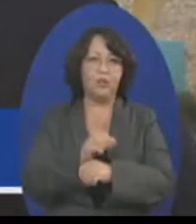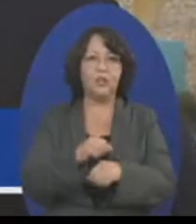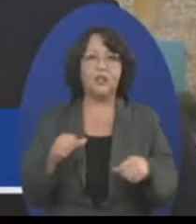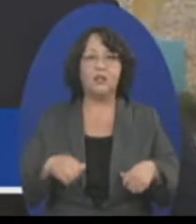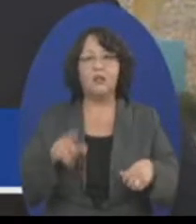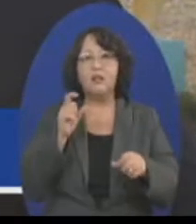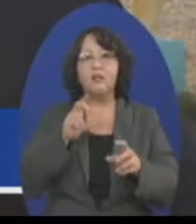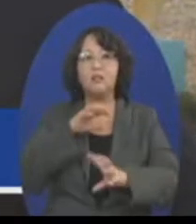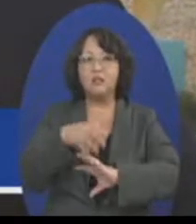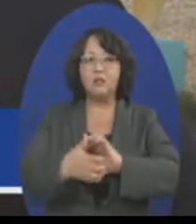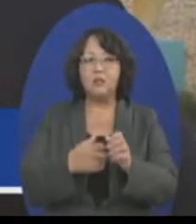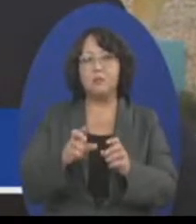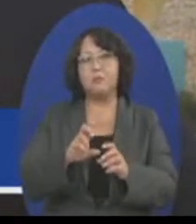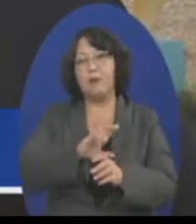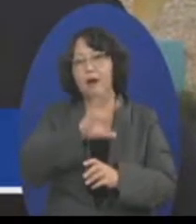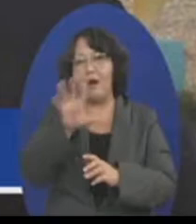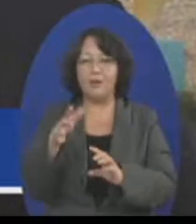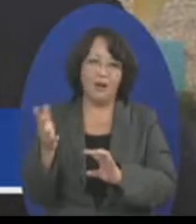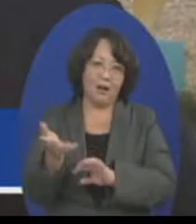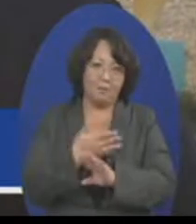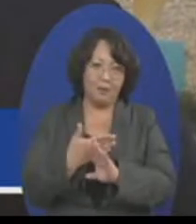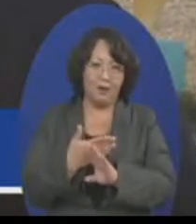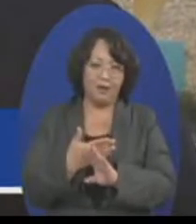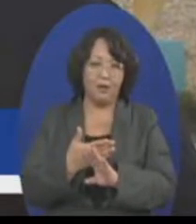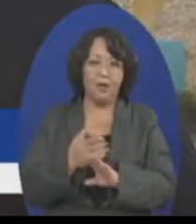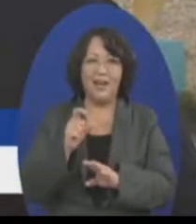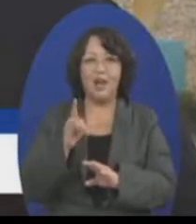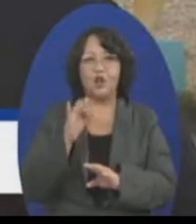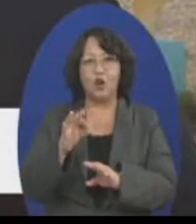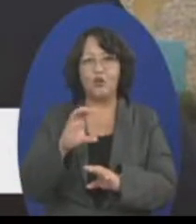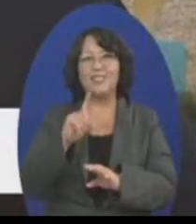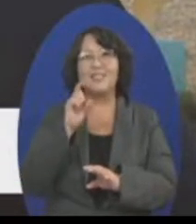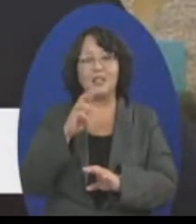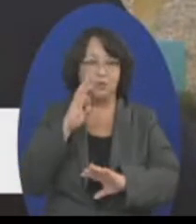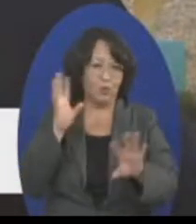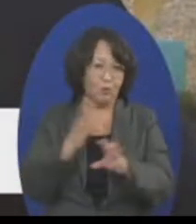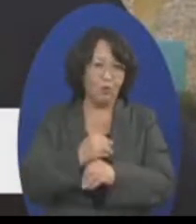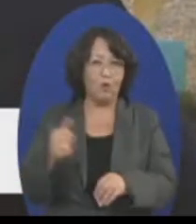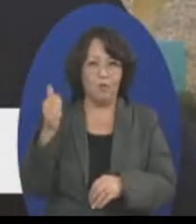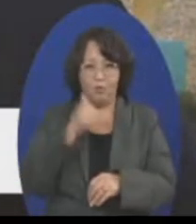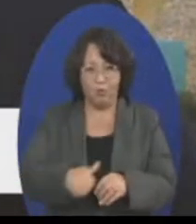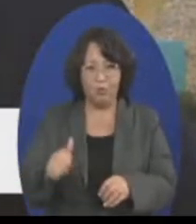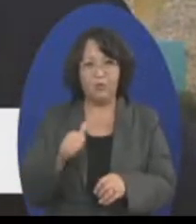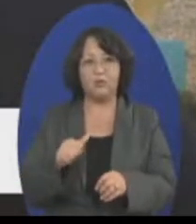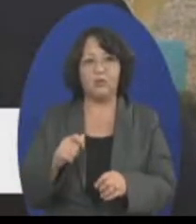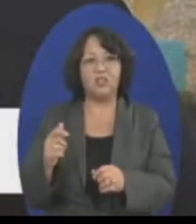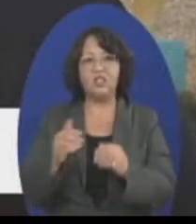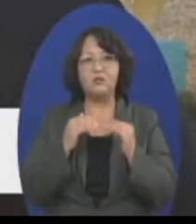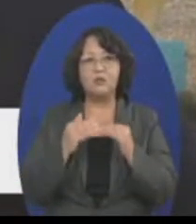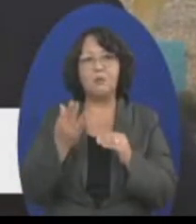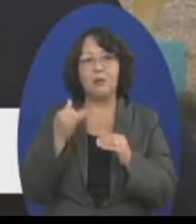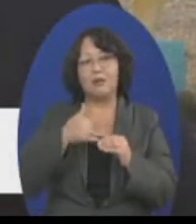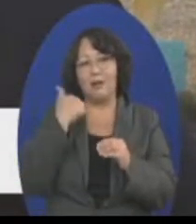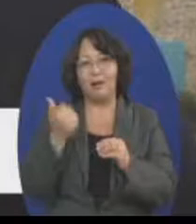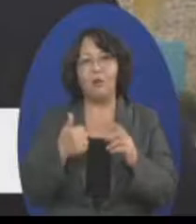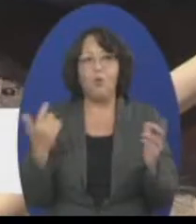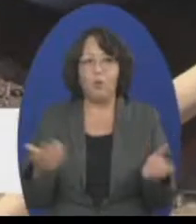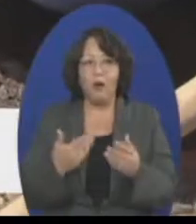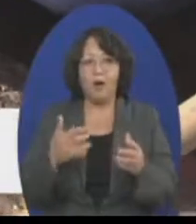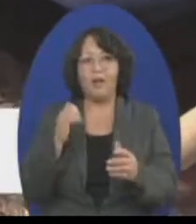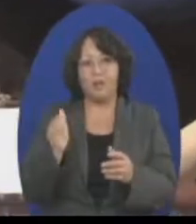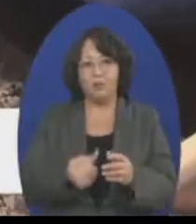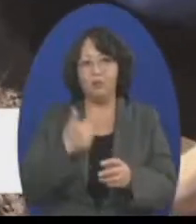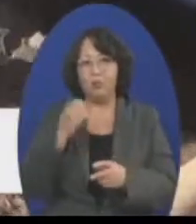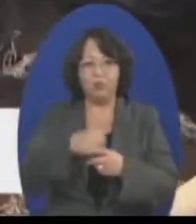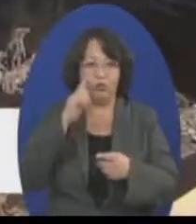нийтэд эртлхийдээ одоо байгаль дэлхийг хамгаалах эртлхийхээ энэ экосистемийн бүрэн бүтэн байдлыг тэнцвэрлэх хадгалах үрэг одоо